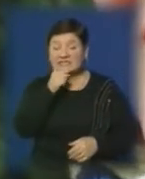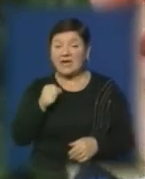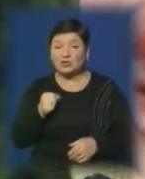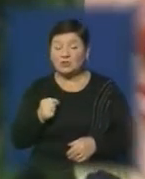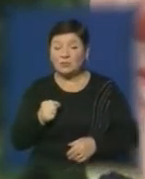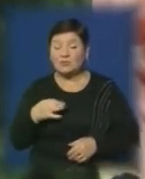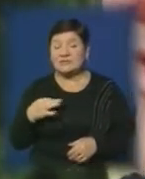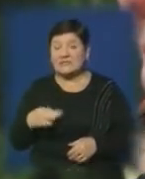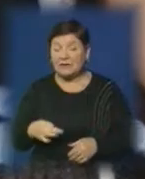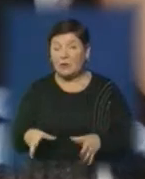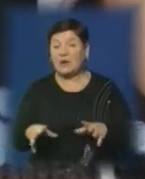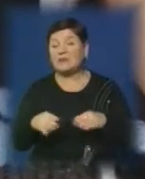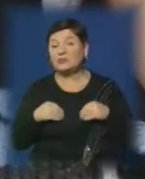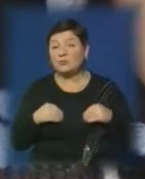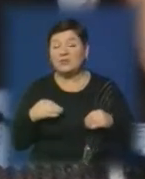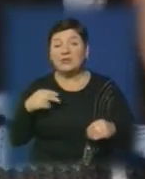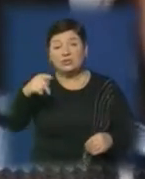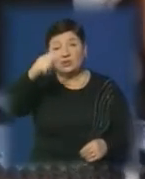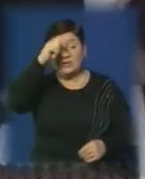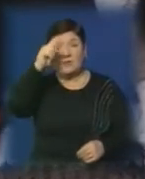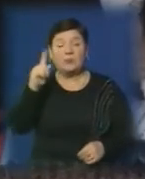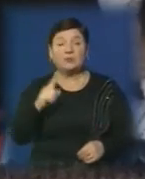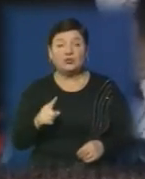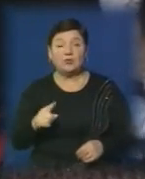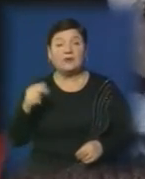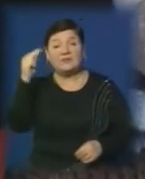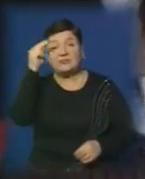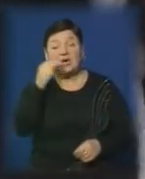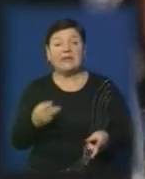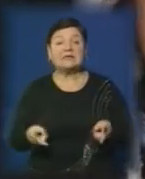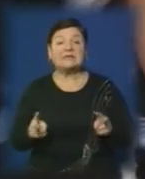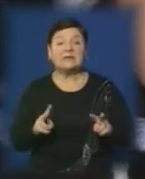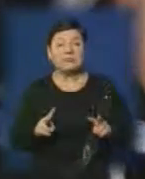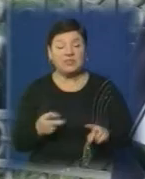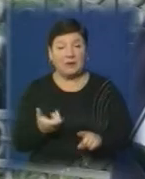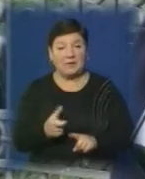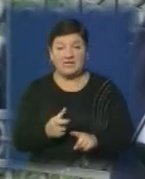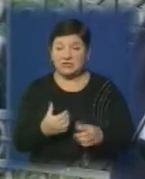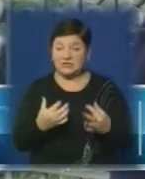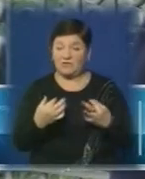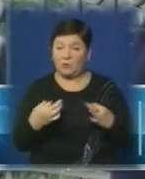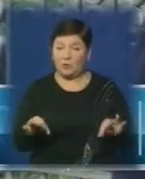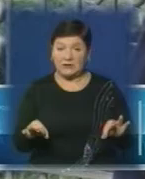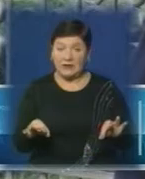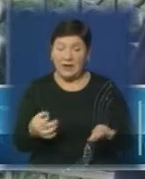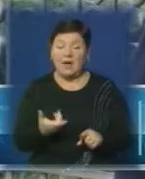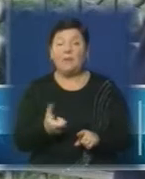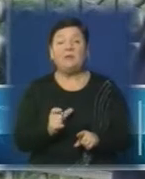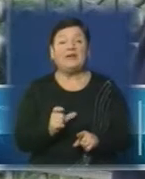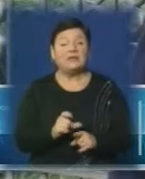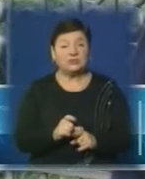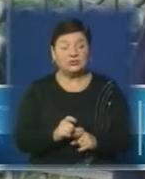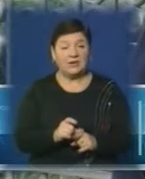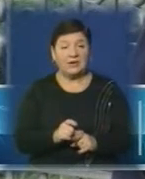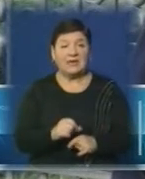йти до школи, разом з чоловіком вирішили, що навчання в сім'ї залишить дитині більше свободи. Воно їй залишає трошки більше